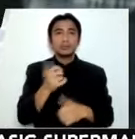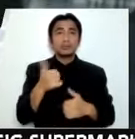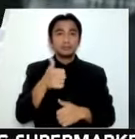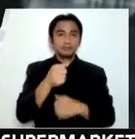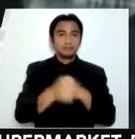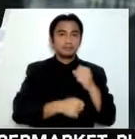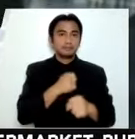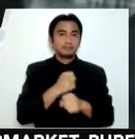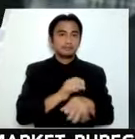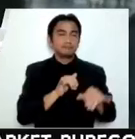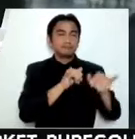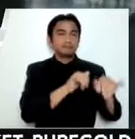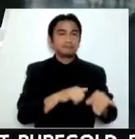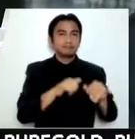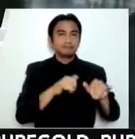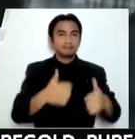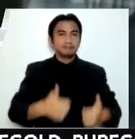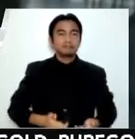registration to.